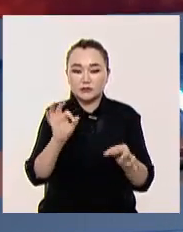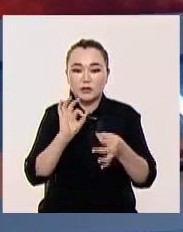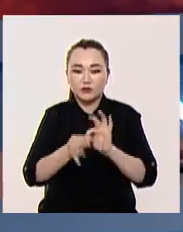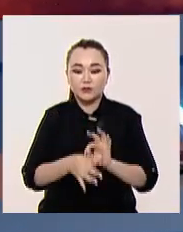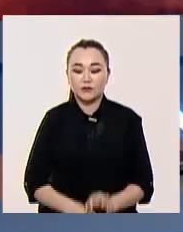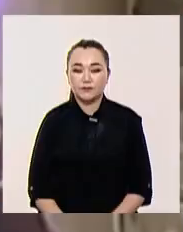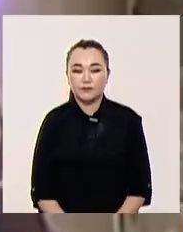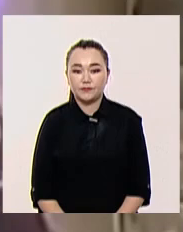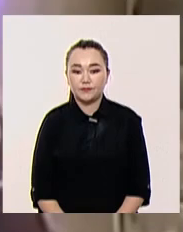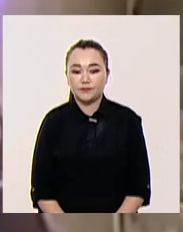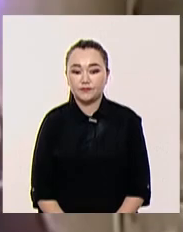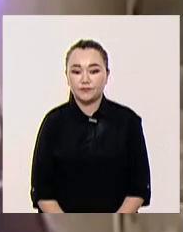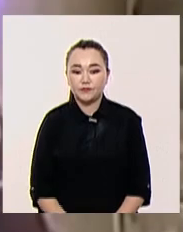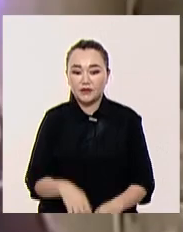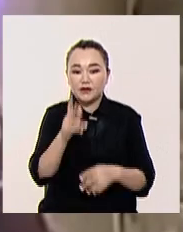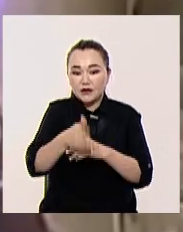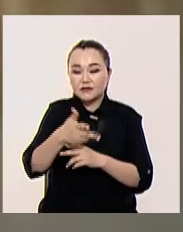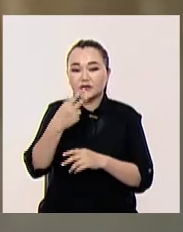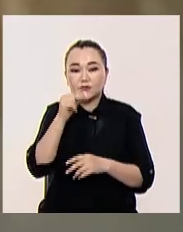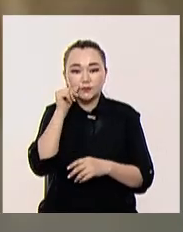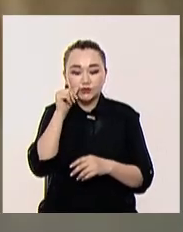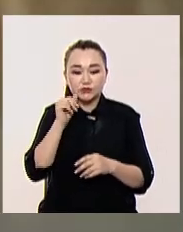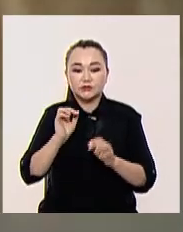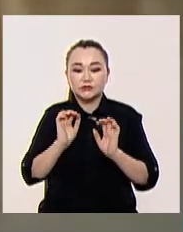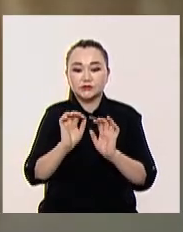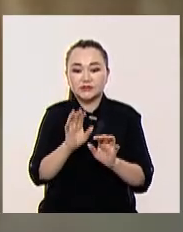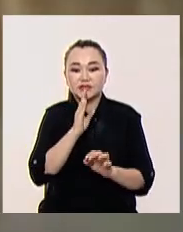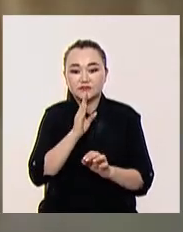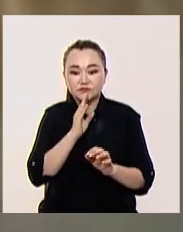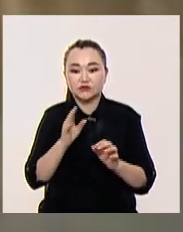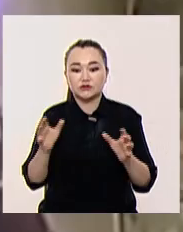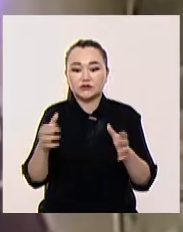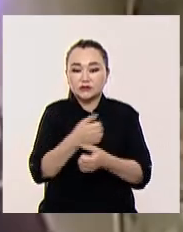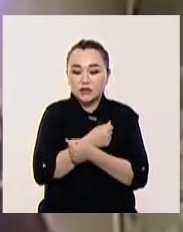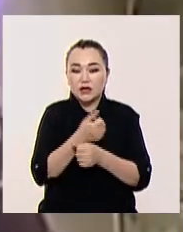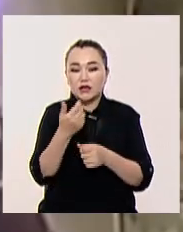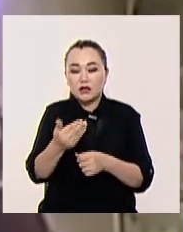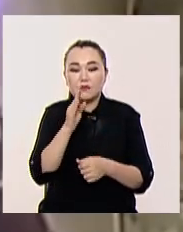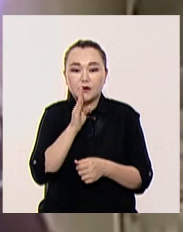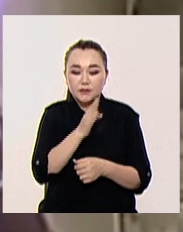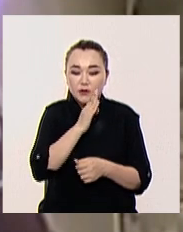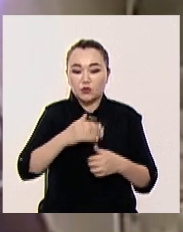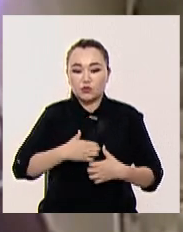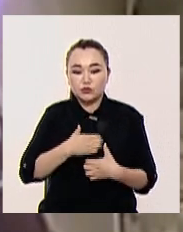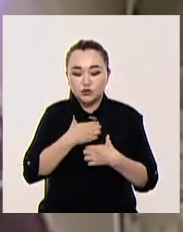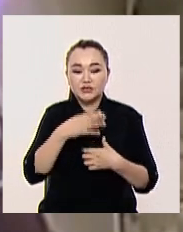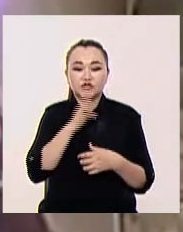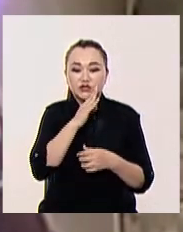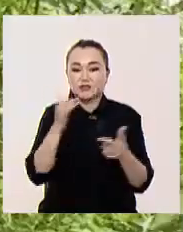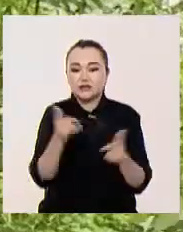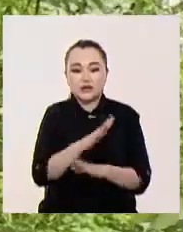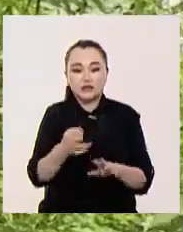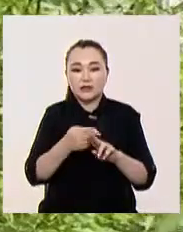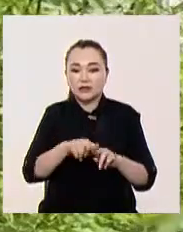подробнее. Кадры, где мужчина зажимает у лифта девочку, приводят в ужас ее мать. Женщина не согласна с тем, что это